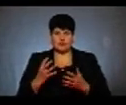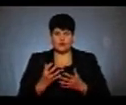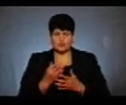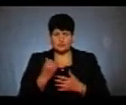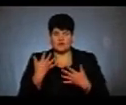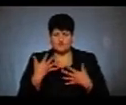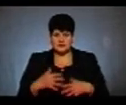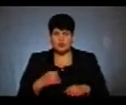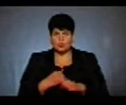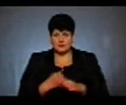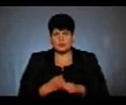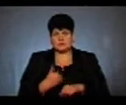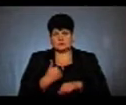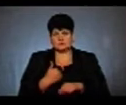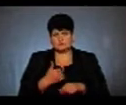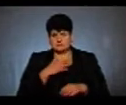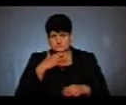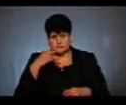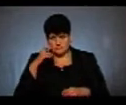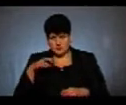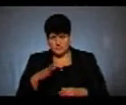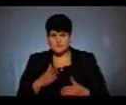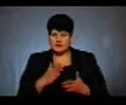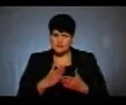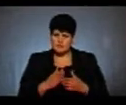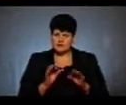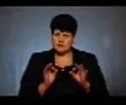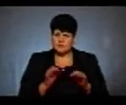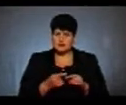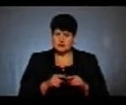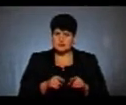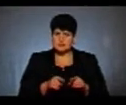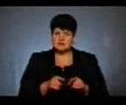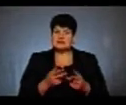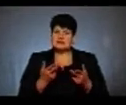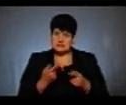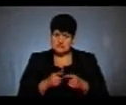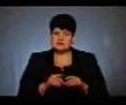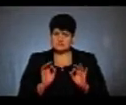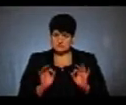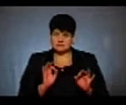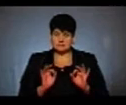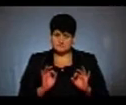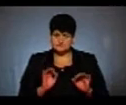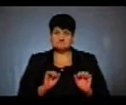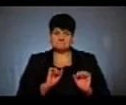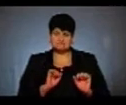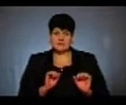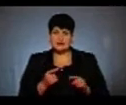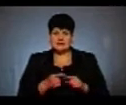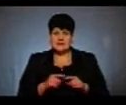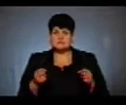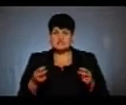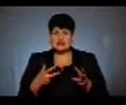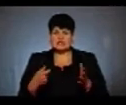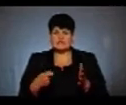як вже робили провідні країни. Чи є абсолютно безпечним такий метод? Такий метод є безпечним, тому що є спеціальна вакцина, це вона не